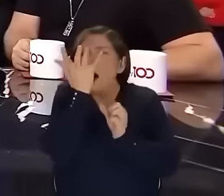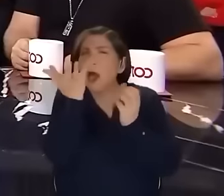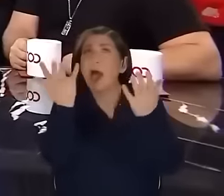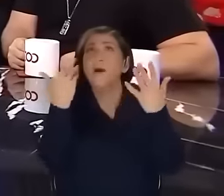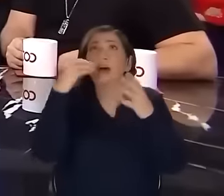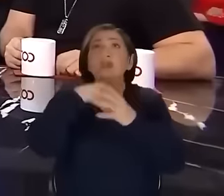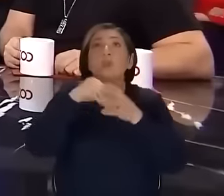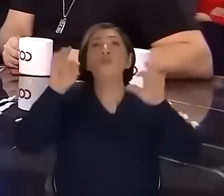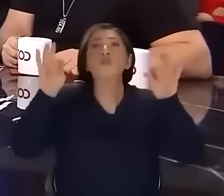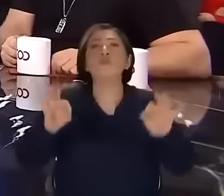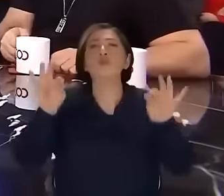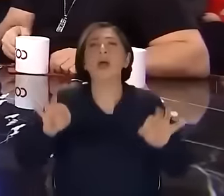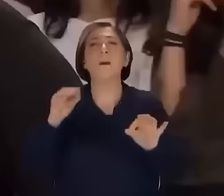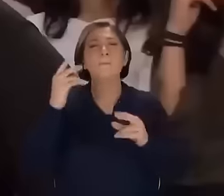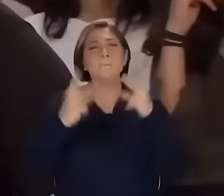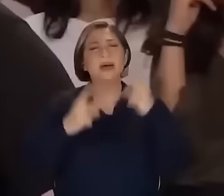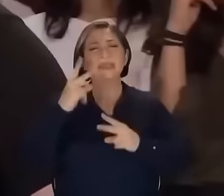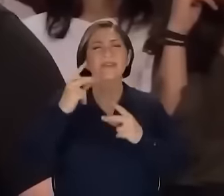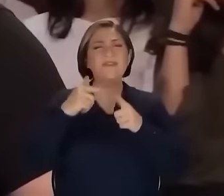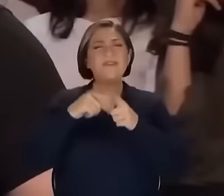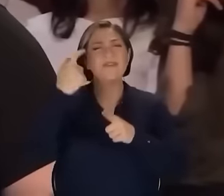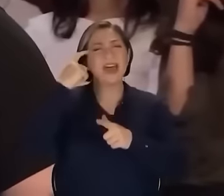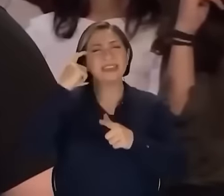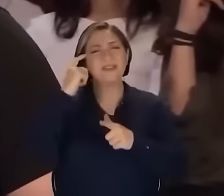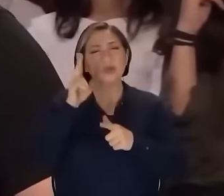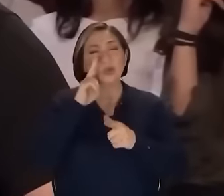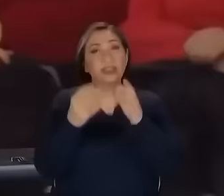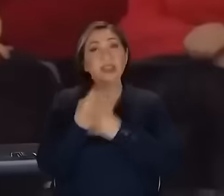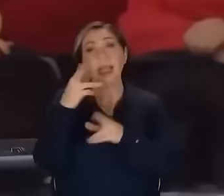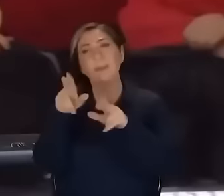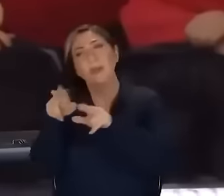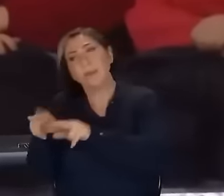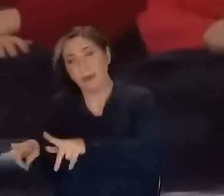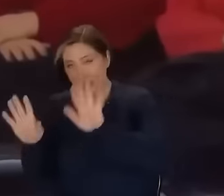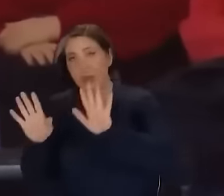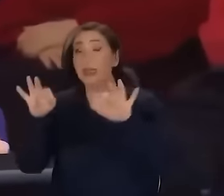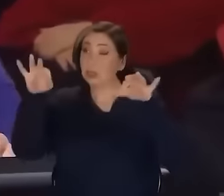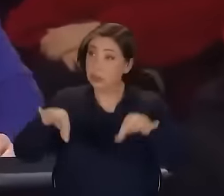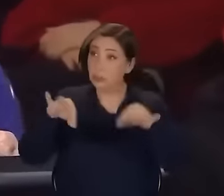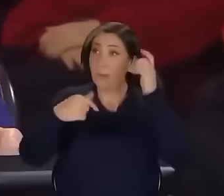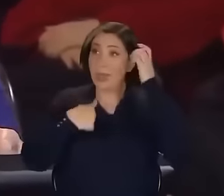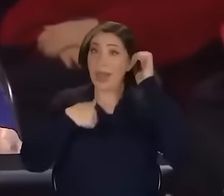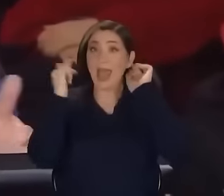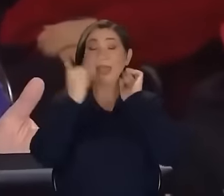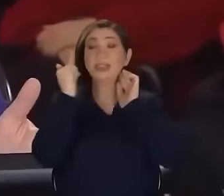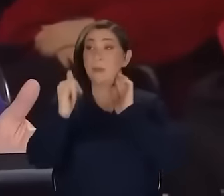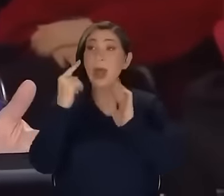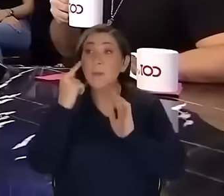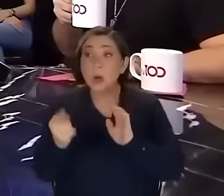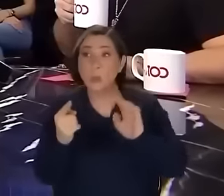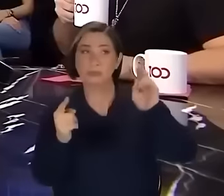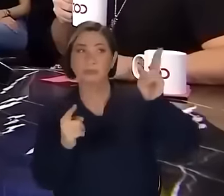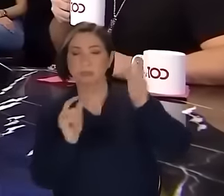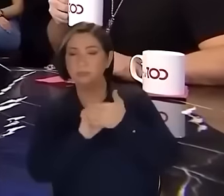hava içerisinde mutlaka bir takım felsefi sonuçlar çıkarabileceğimiz bir şey olacak falan filan. Şimdi ben eleştirmenlere bakıyorum,